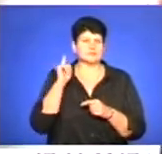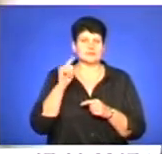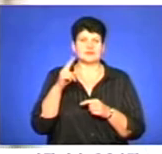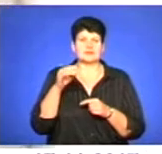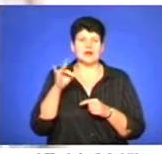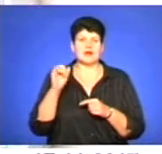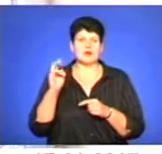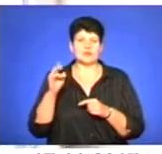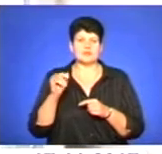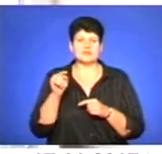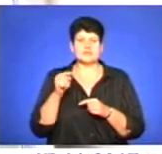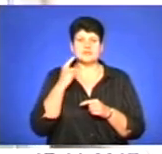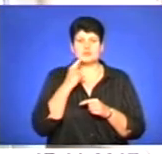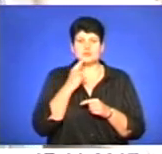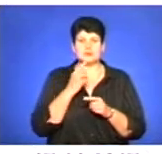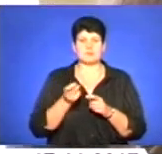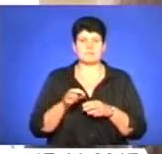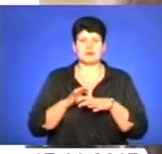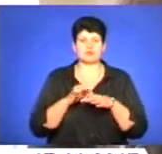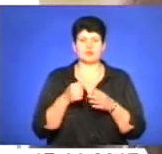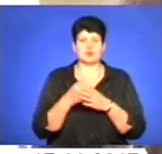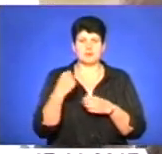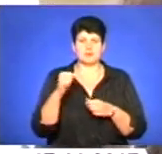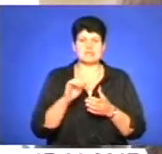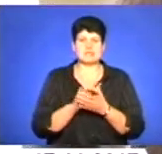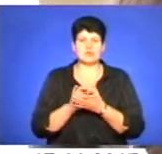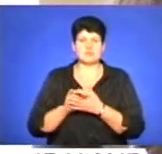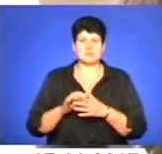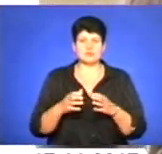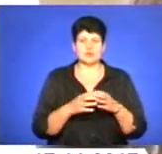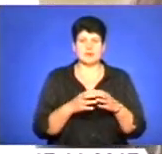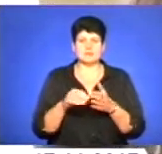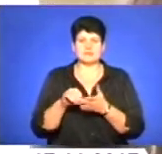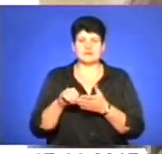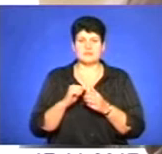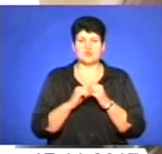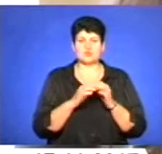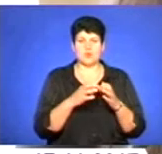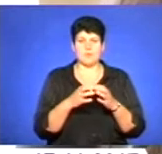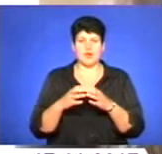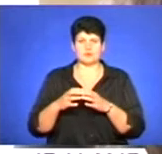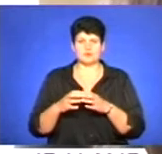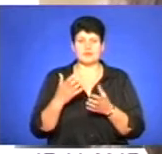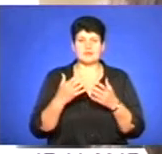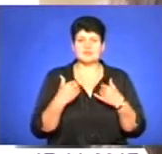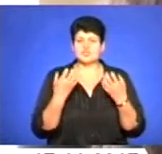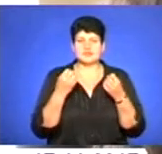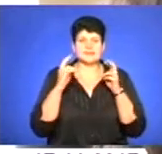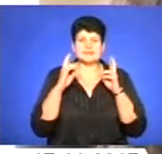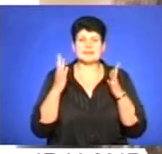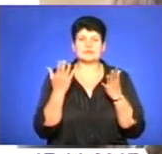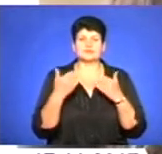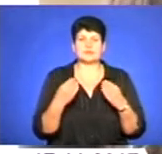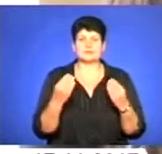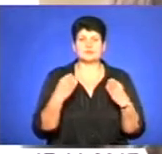саме ці зуби приведуть сьогодні нас до перемоги. Ми знайомимося з командами, представляємо кожну команду, але ми ще не знаємо, яку нам